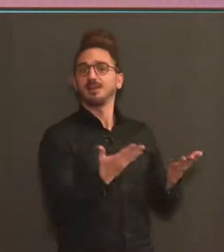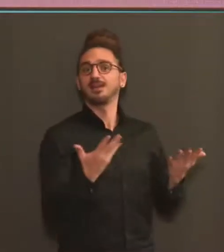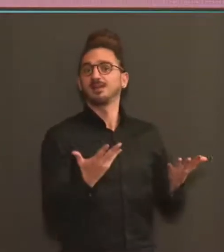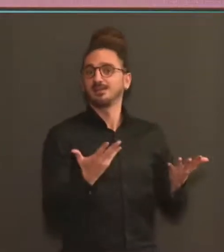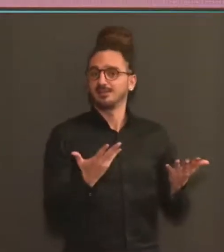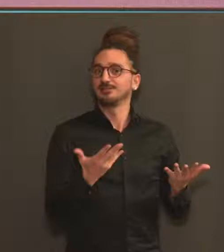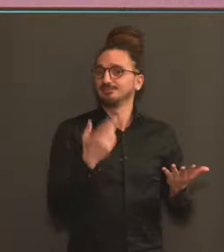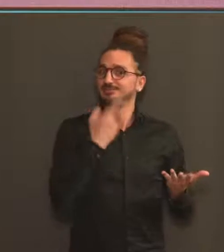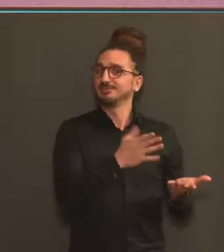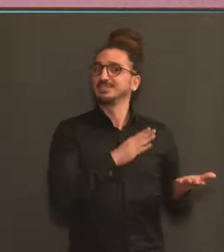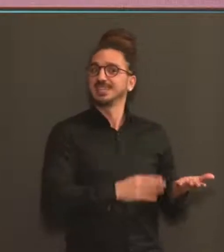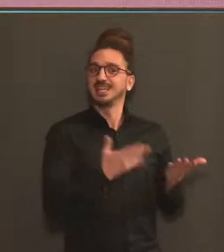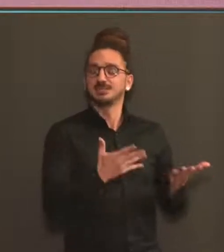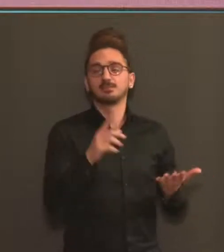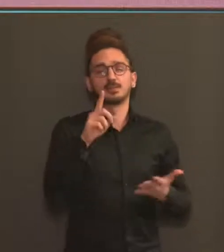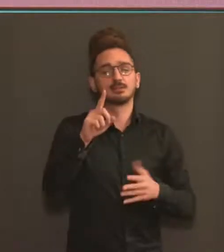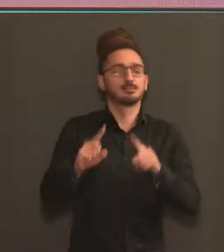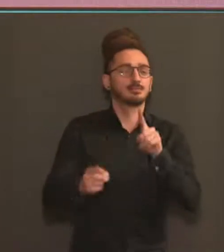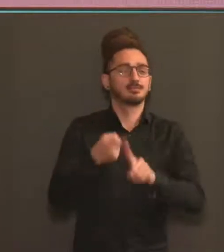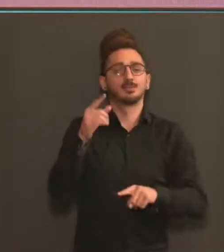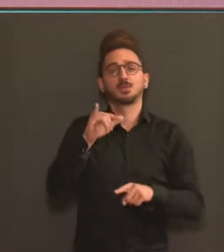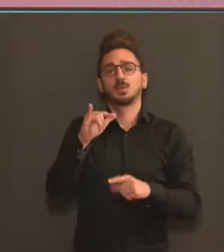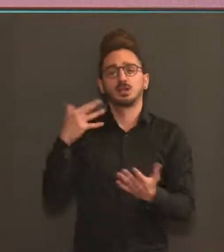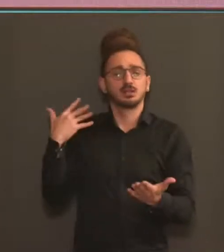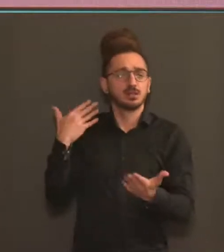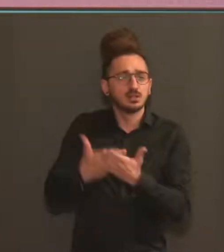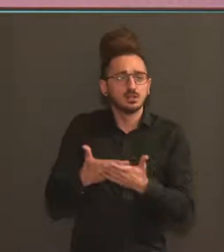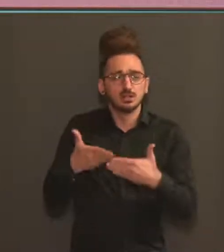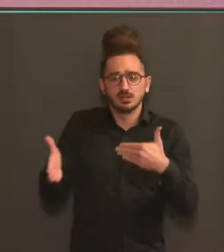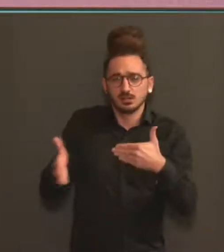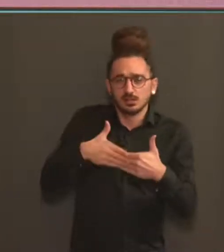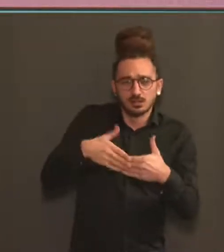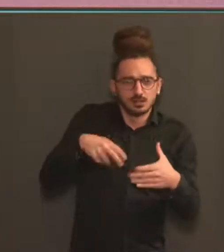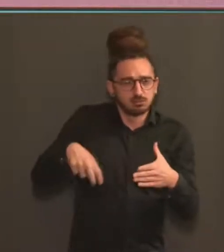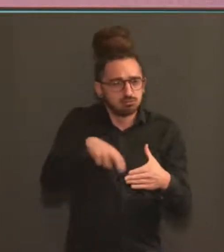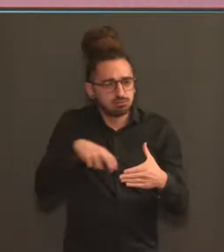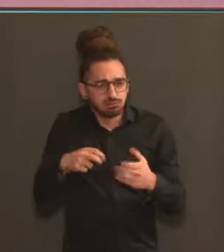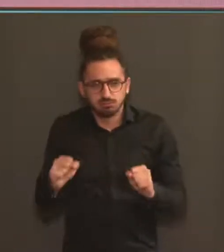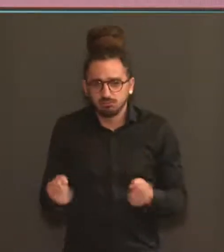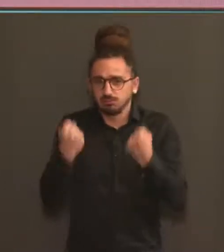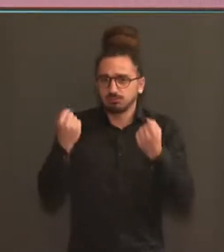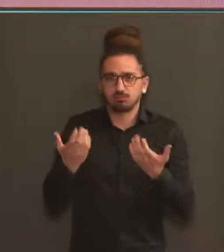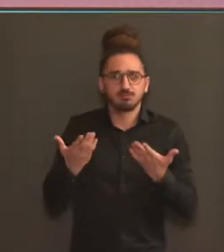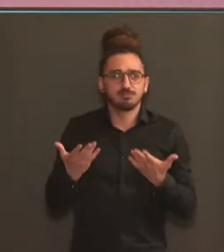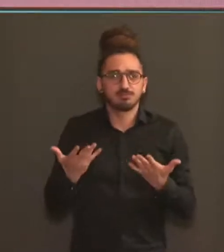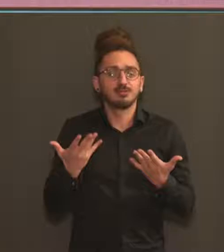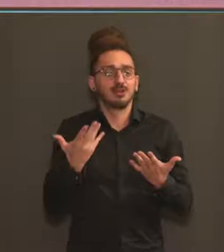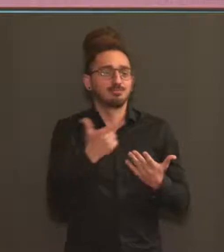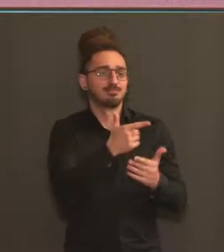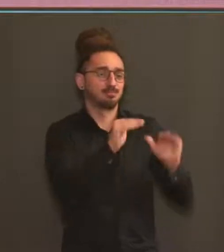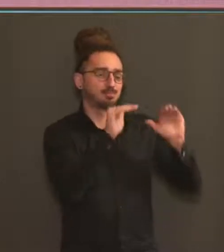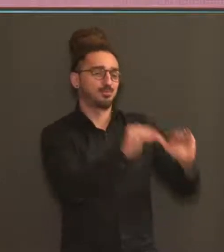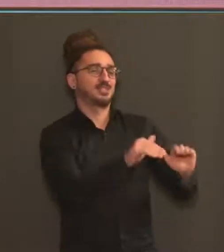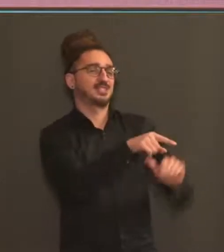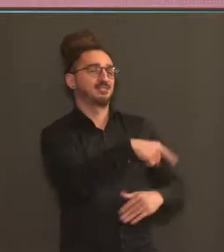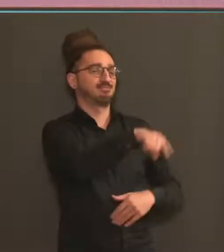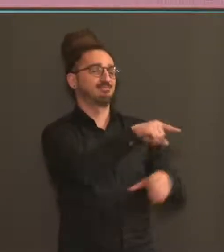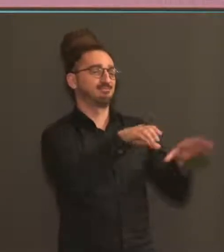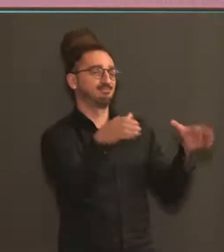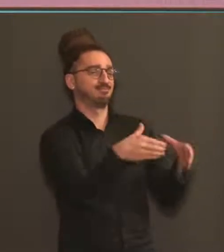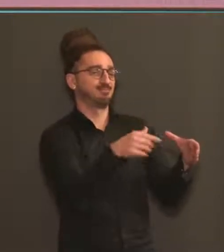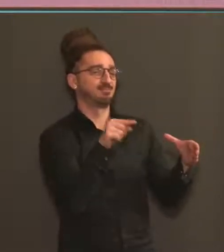suspendus jusqu'ici, afin de protéger ce public très fragile d'un risque de contamination, et